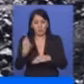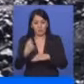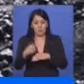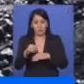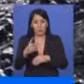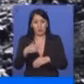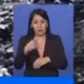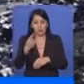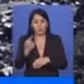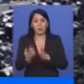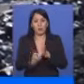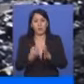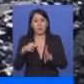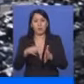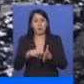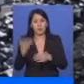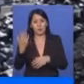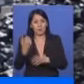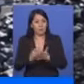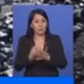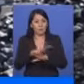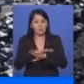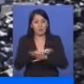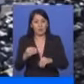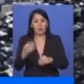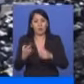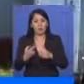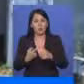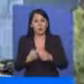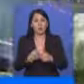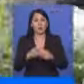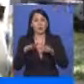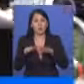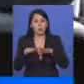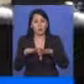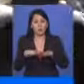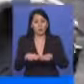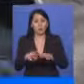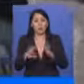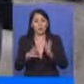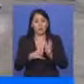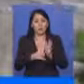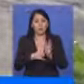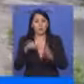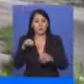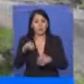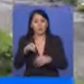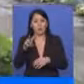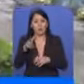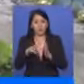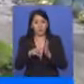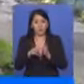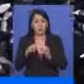Айта кететін жайт, көмірдің бағасы былтырдан бері қымбаттамаған. Маркасы және орналасу қашықтығына қарай 8700 теңге